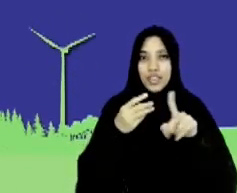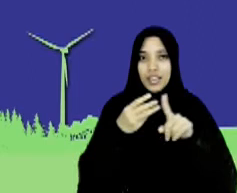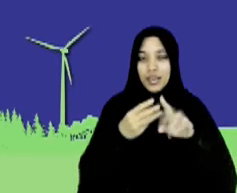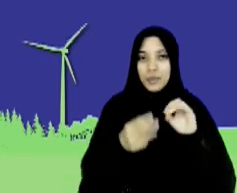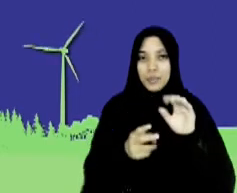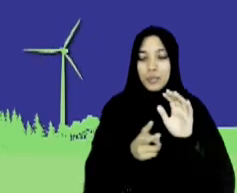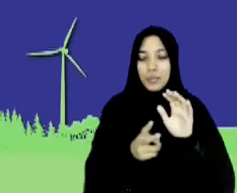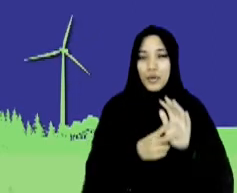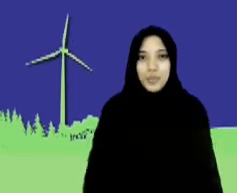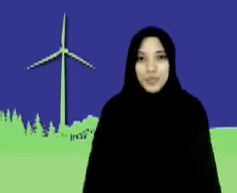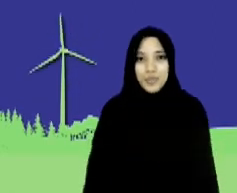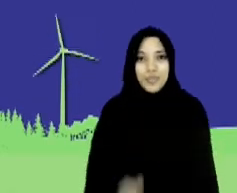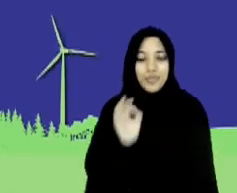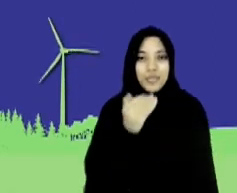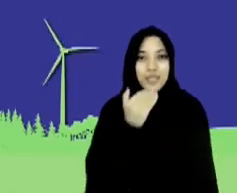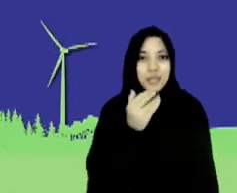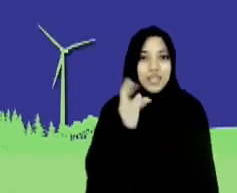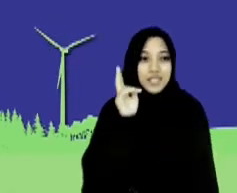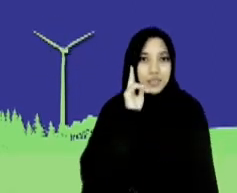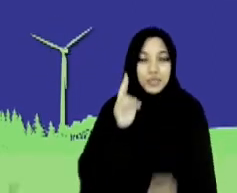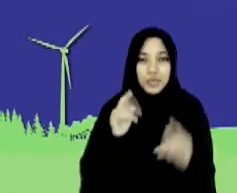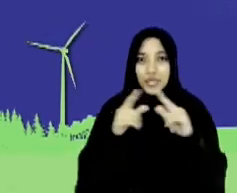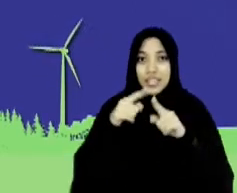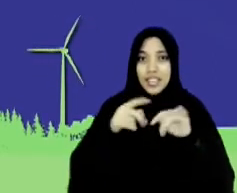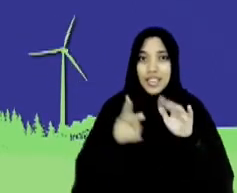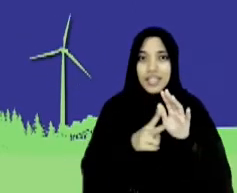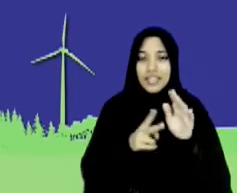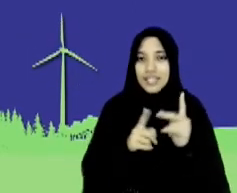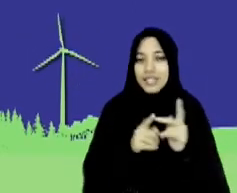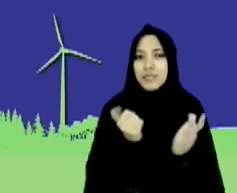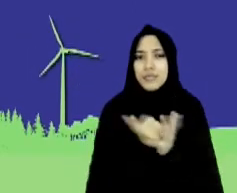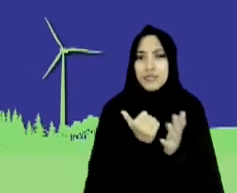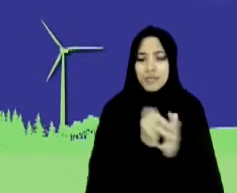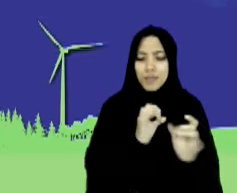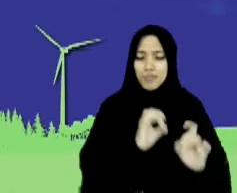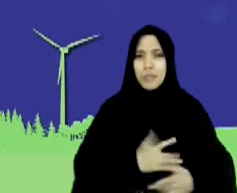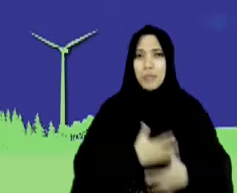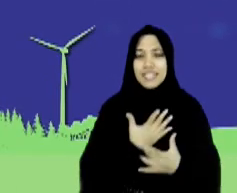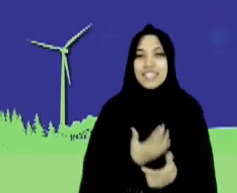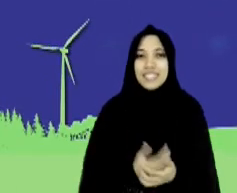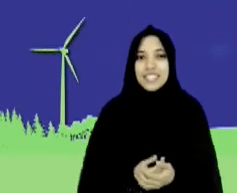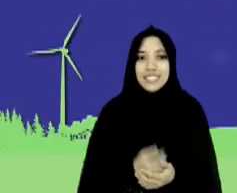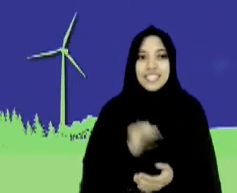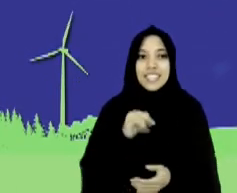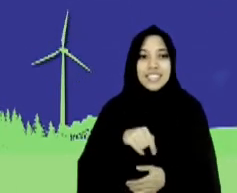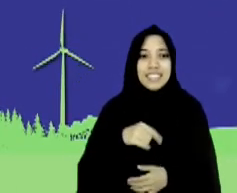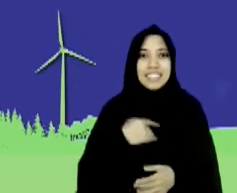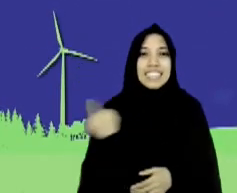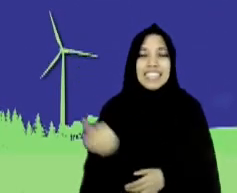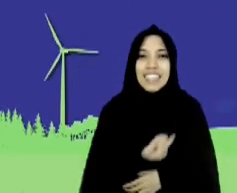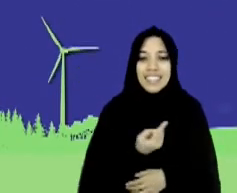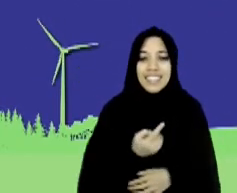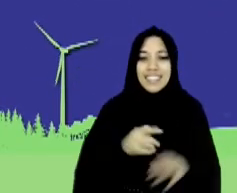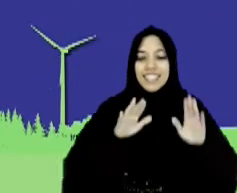gitu terima kasih banyak Ibu Ratih tadi sangat menginspirasi juga jadi ini memang kita live in the same planet ya Jadi ini semua